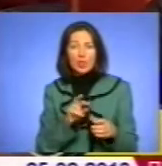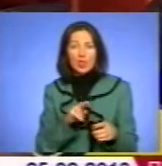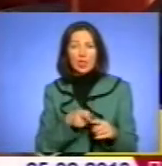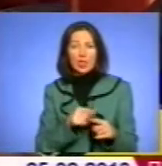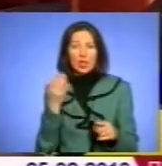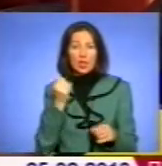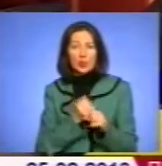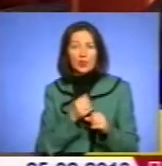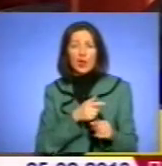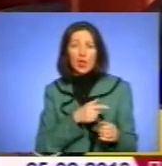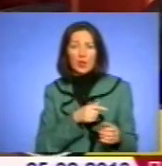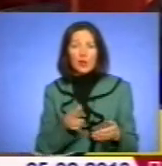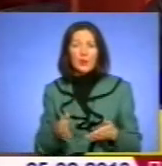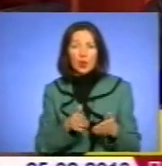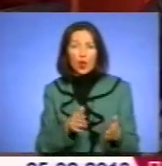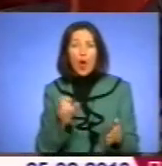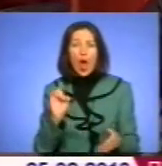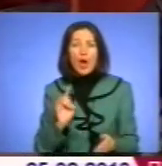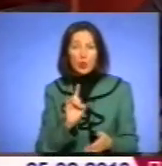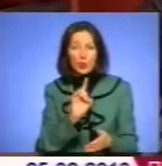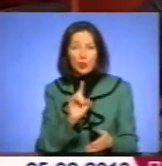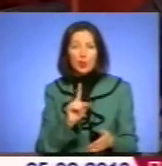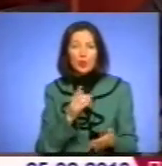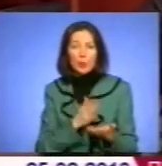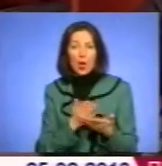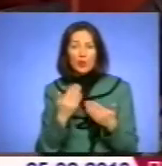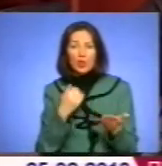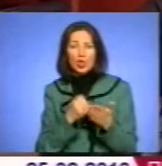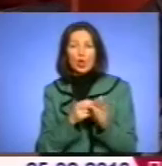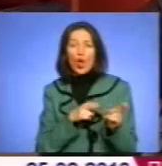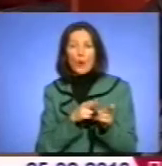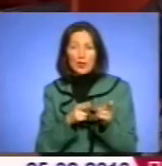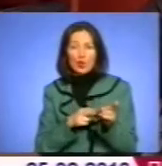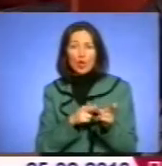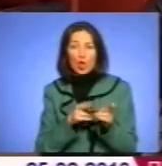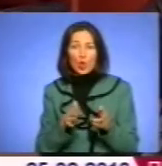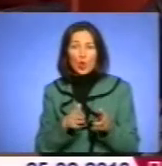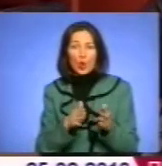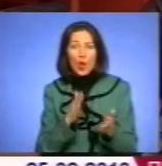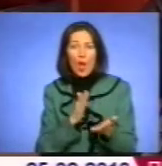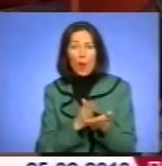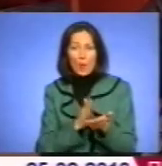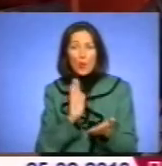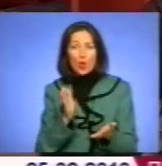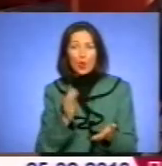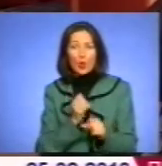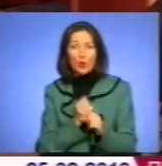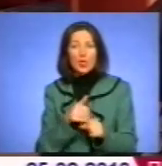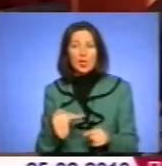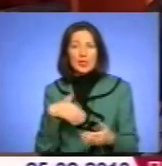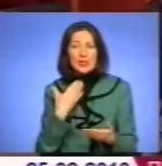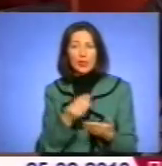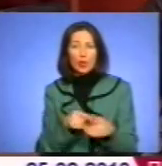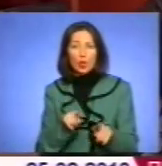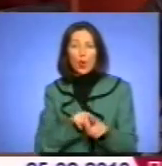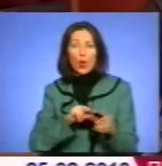і в аеропорту, і десь щось мають відношення до залізної дороги, ми будемо робити свою таку